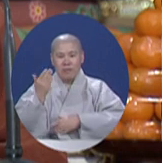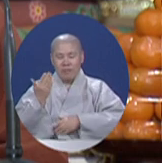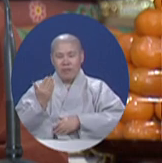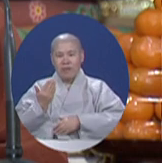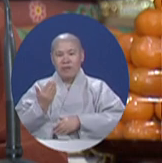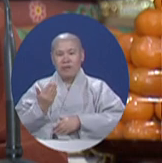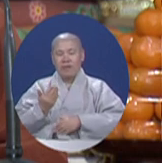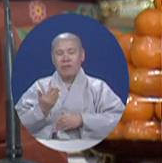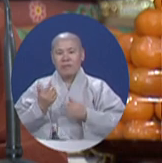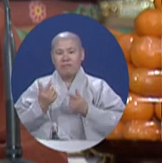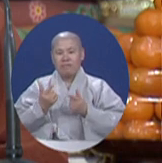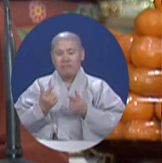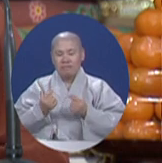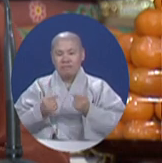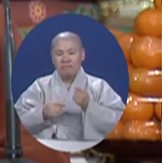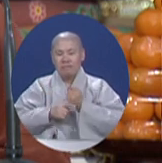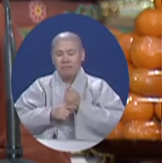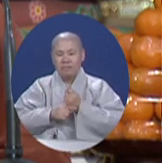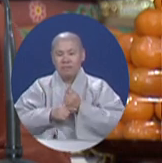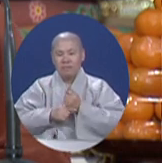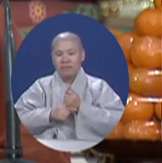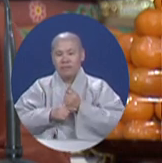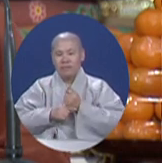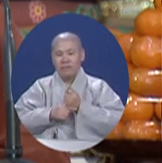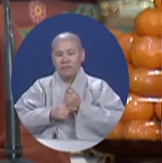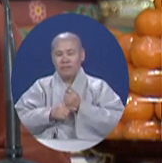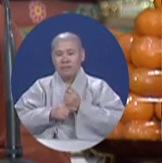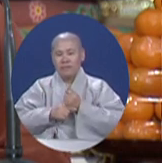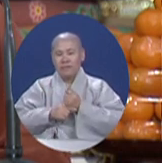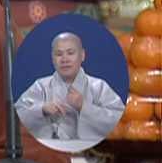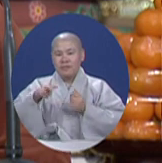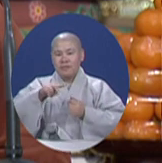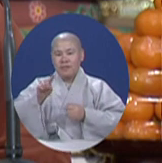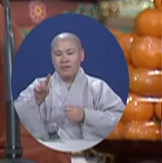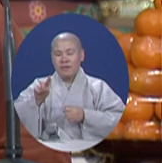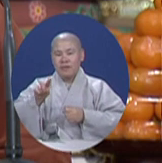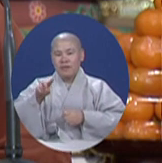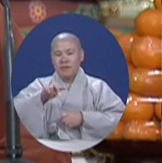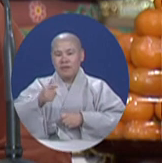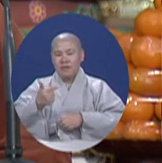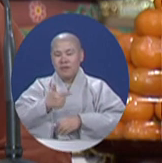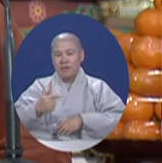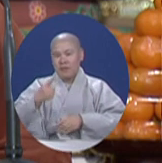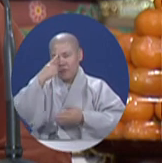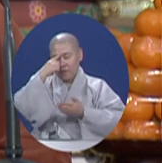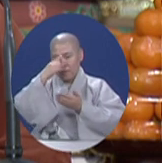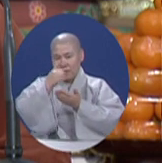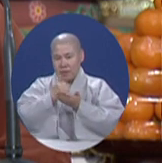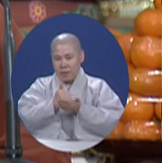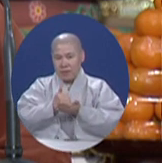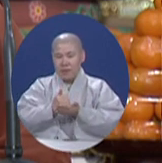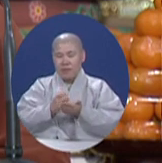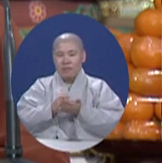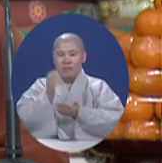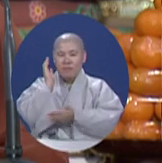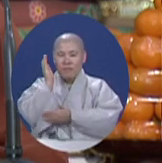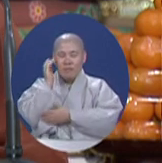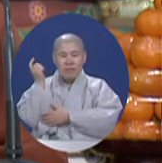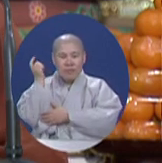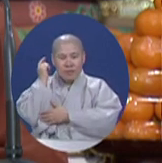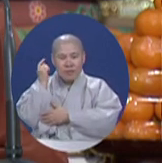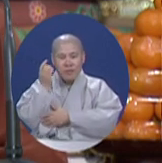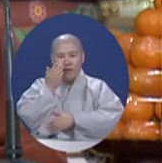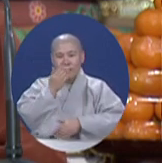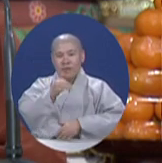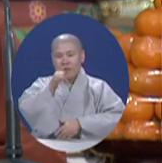이런 거예요, 이게요. 그래서 이게 이런 거니까 이 서산 스님 같은 그 대도인의 법문을 참 들을 수 있다는